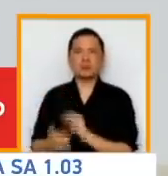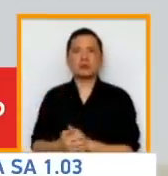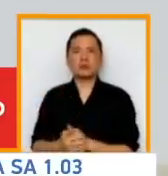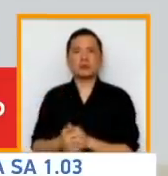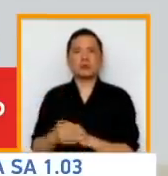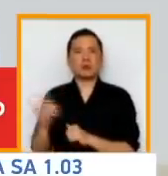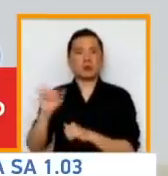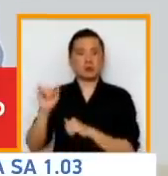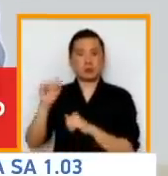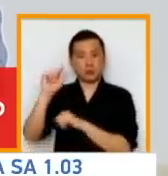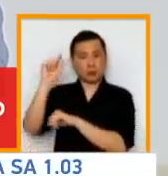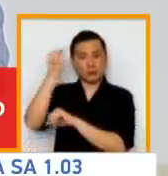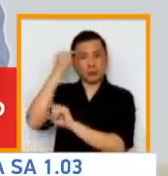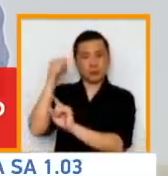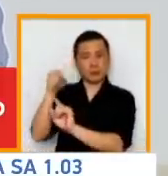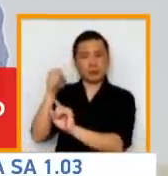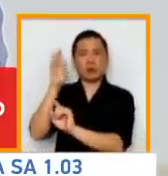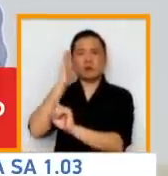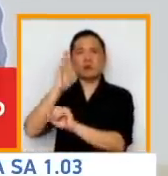national reconciliation.